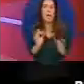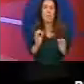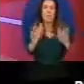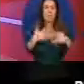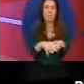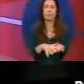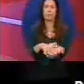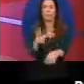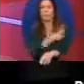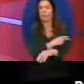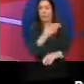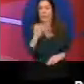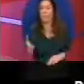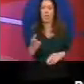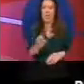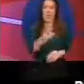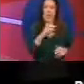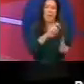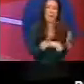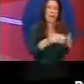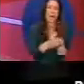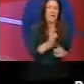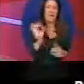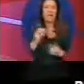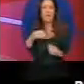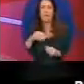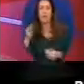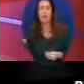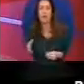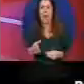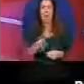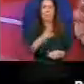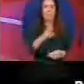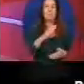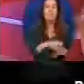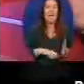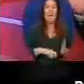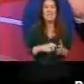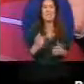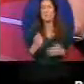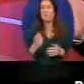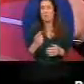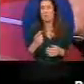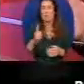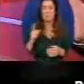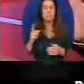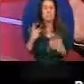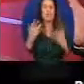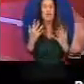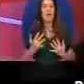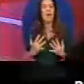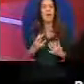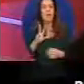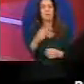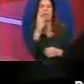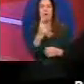לנו, המס כולל גם מע"מ? נכון. מע"מ, מכס ומס הכנסה. עד כמה יש מוח אחד שמכיל היום את